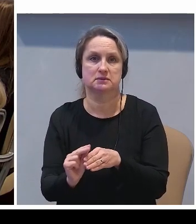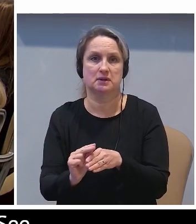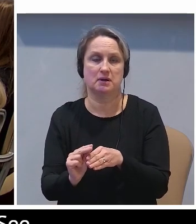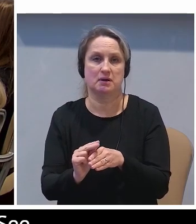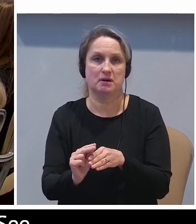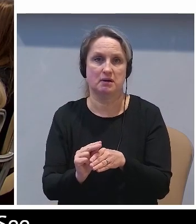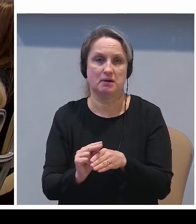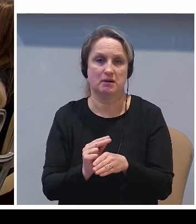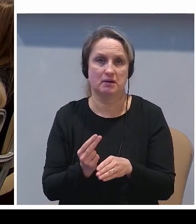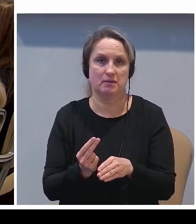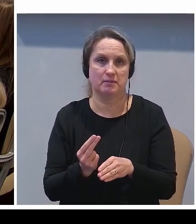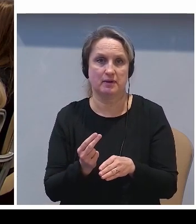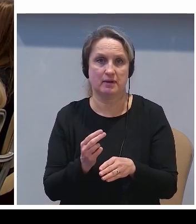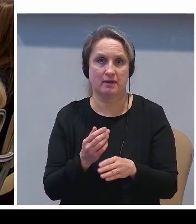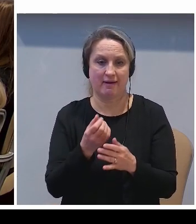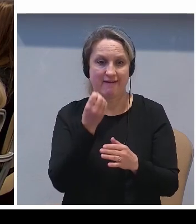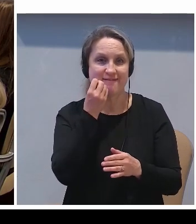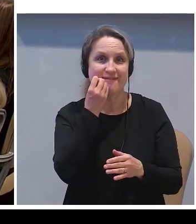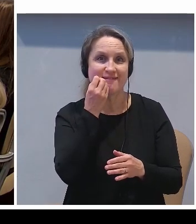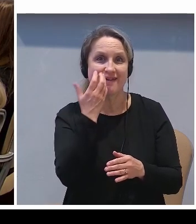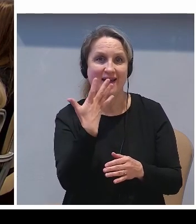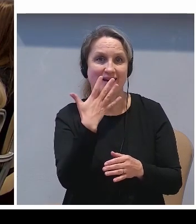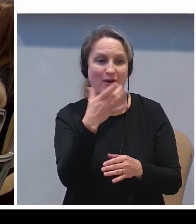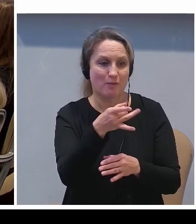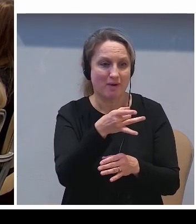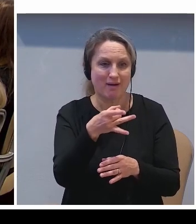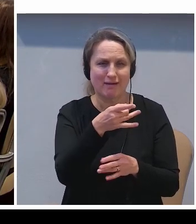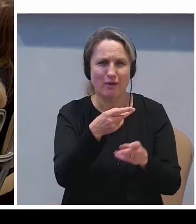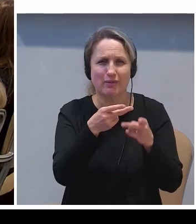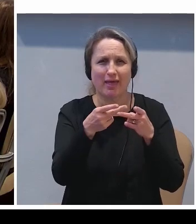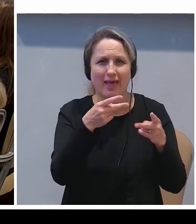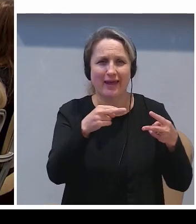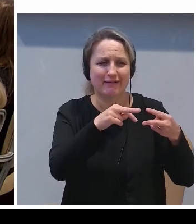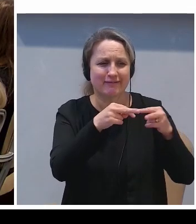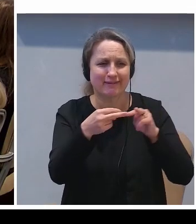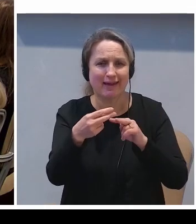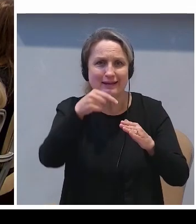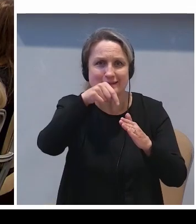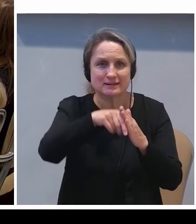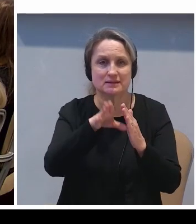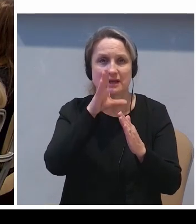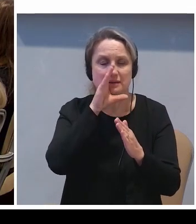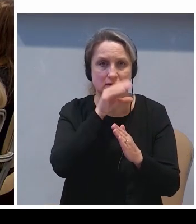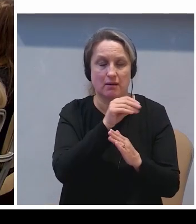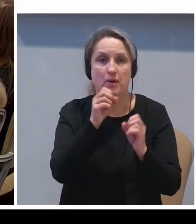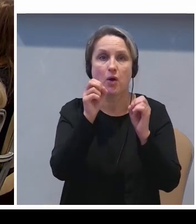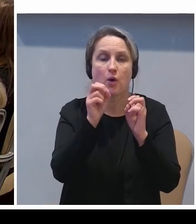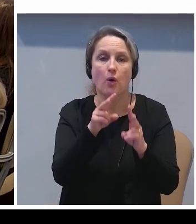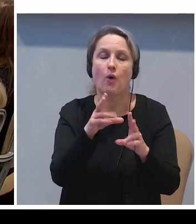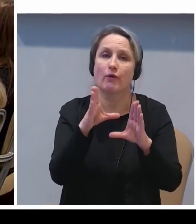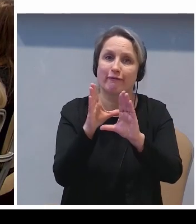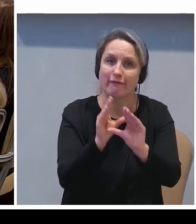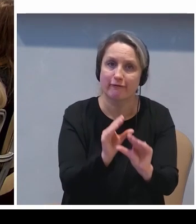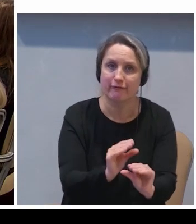Me saame vere tüvirakkudesse panna erinevaid geene. See on ohutum ja see on tõhusam